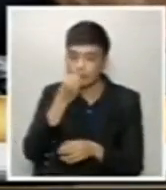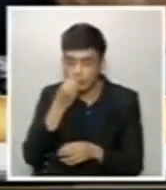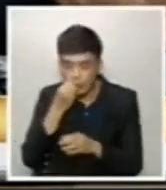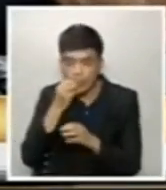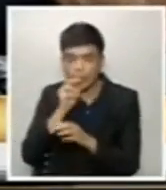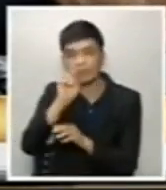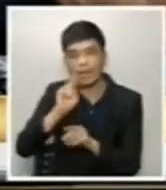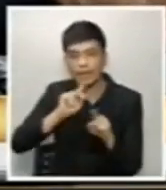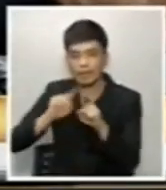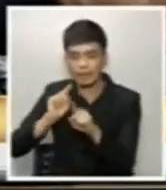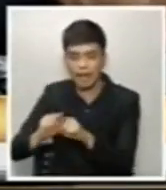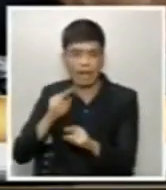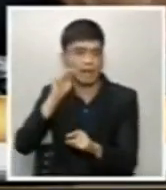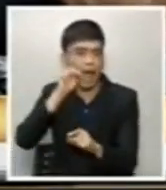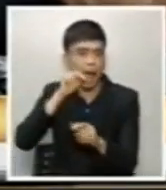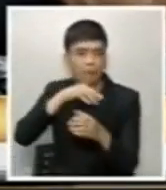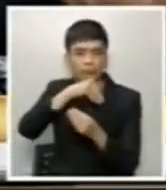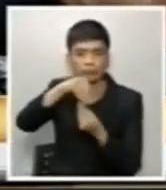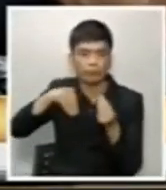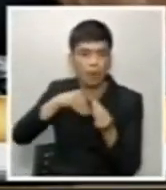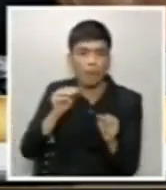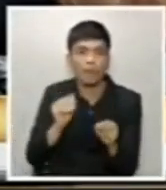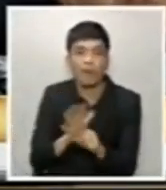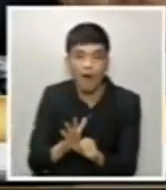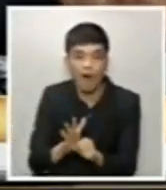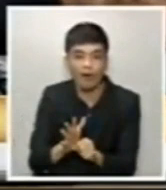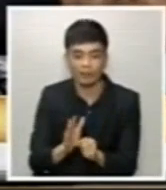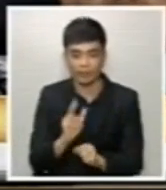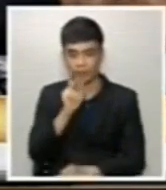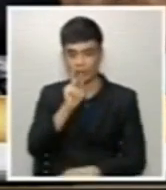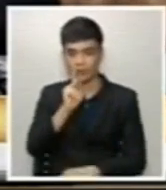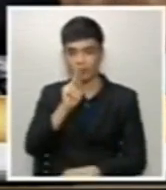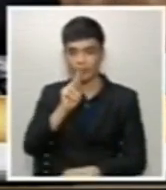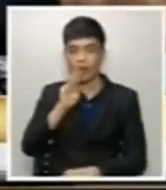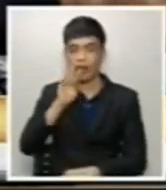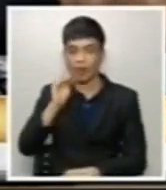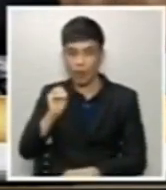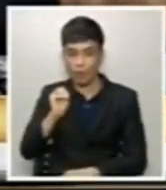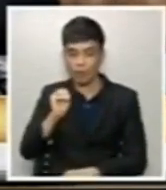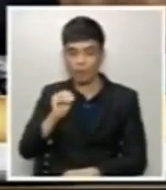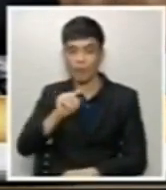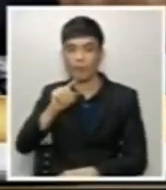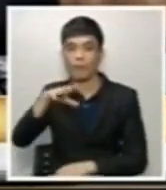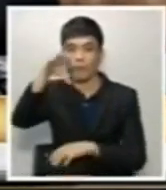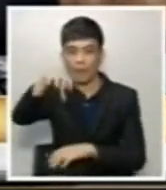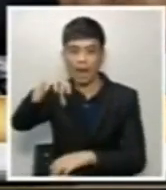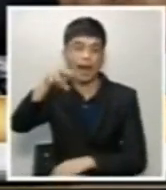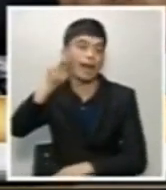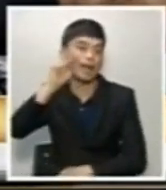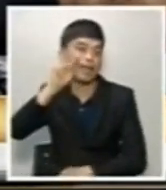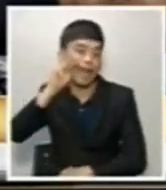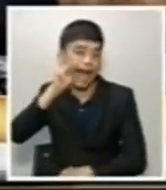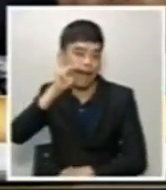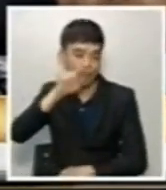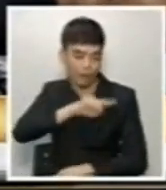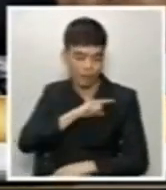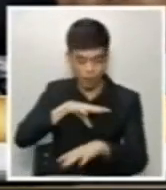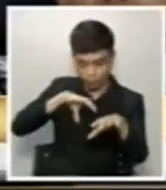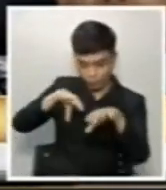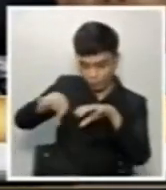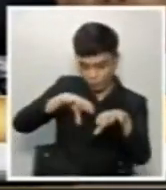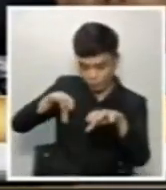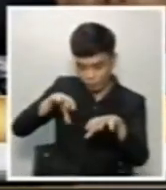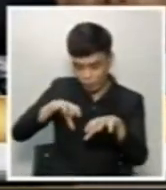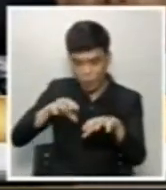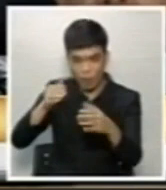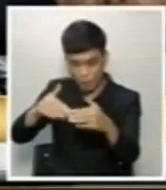ากกรมชลประทานได้ไปสร้างอ่างเก็บน้ำขนาดเล็กไปสร้างระบบน้ำให้เป็นเพื่อเ